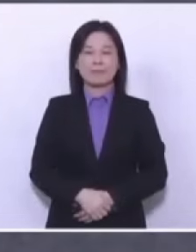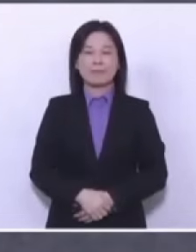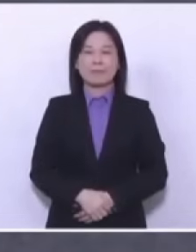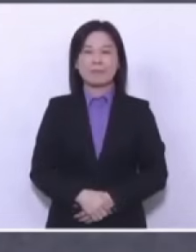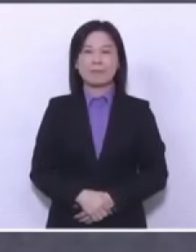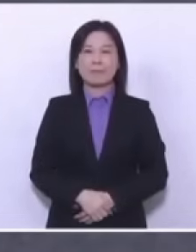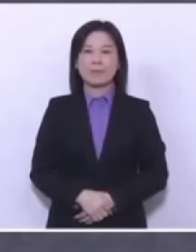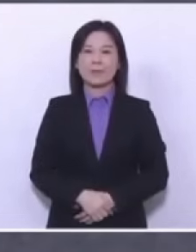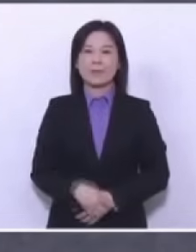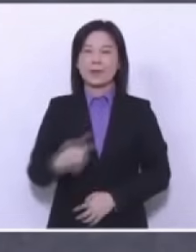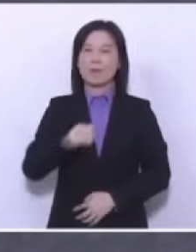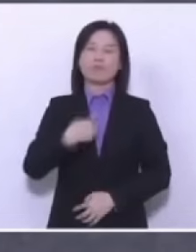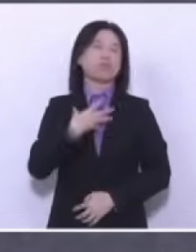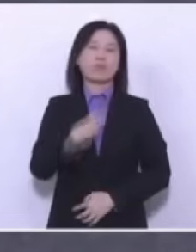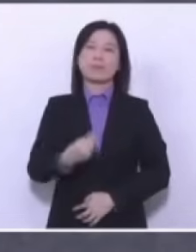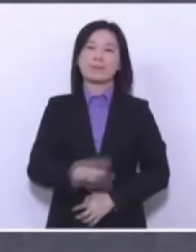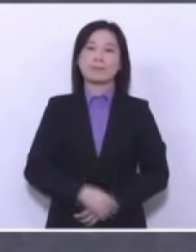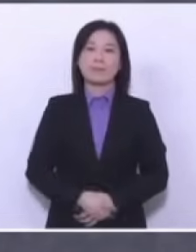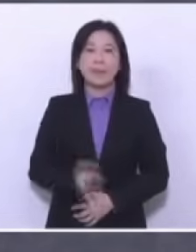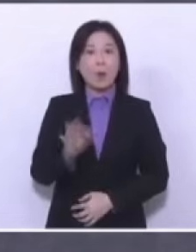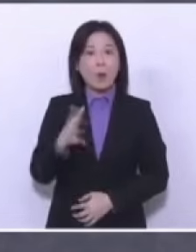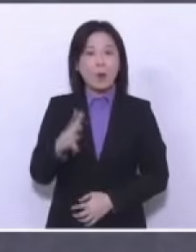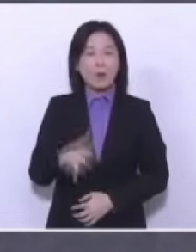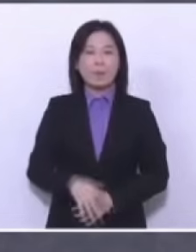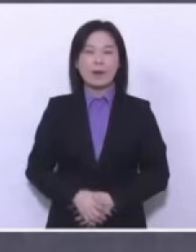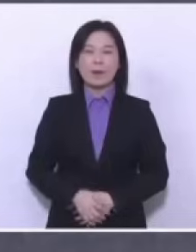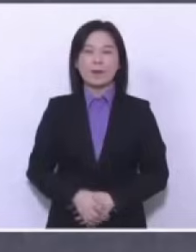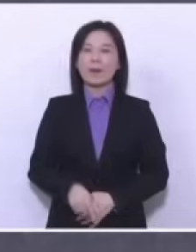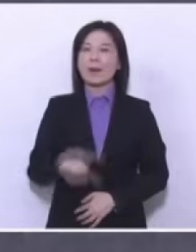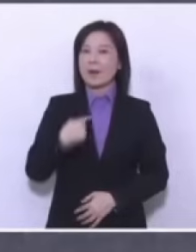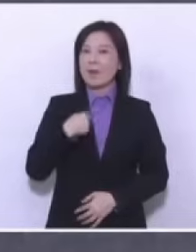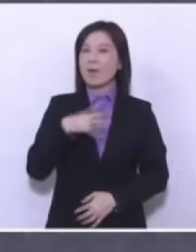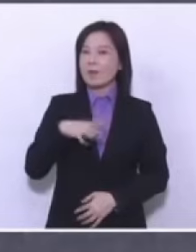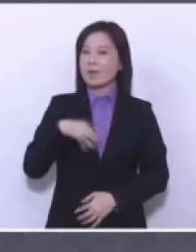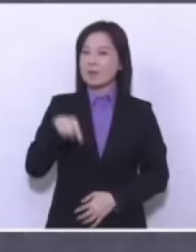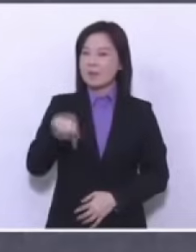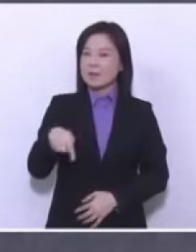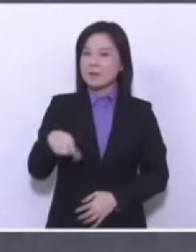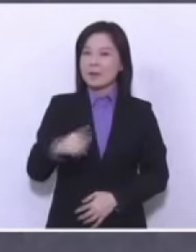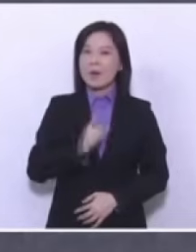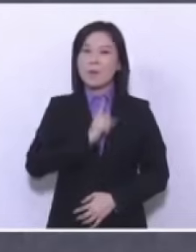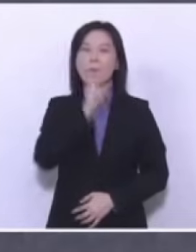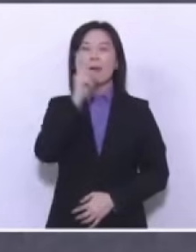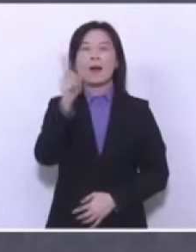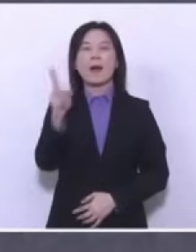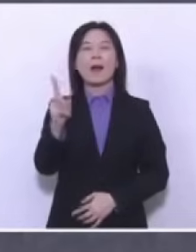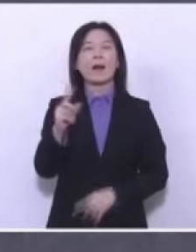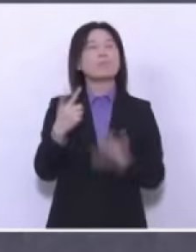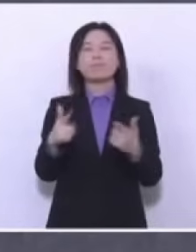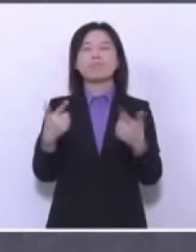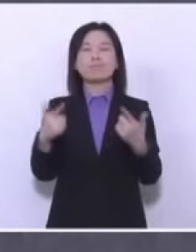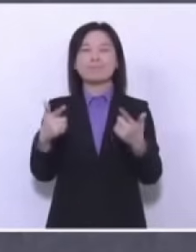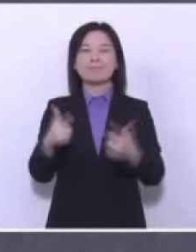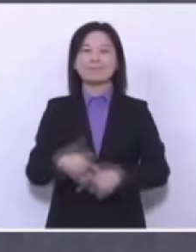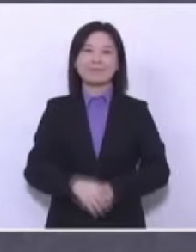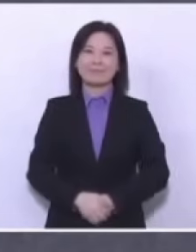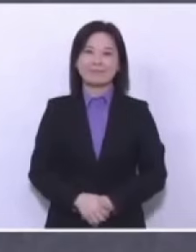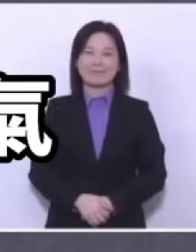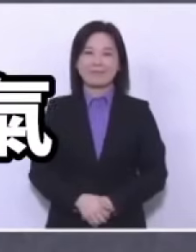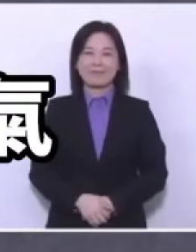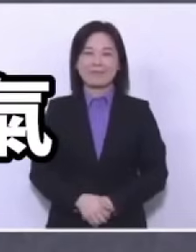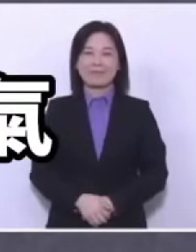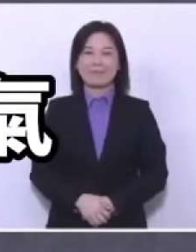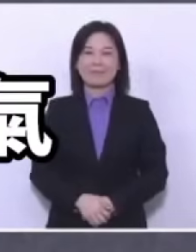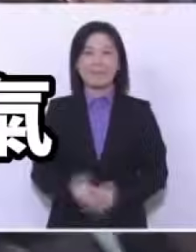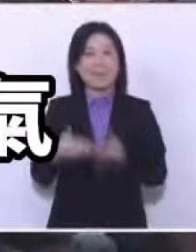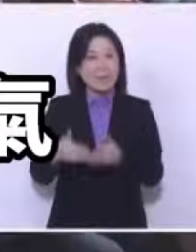我不会害怕，因为我知道这场战争不是只有柯文哲一个人在打，